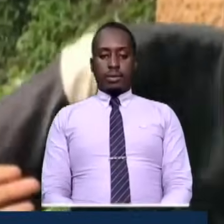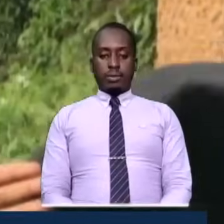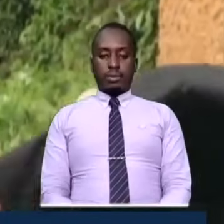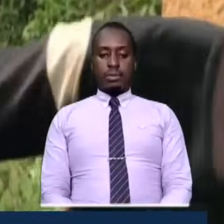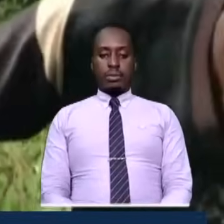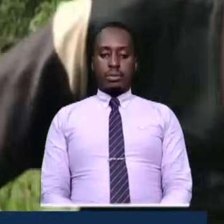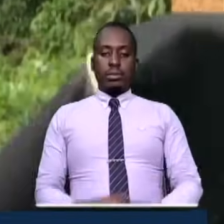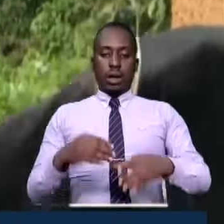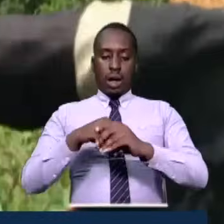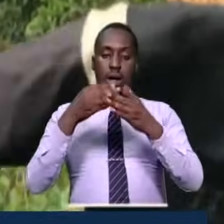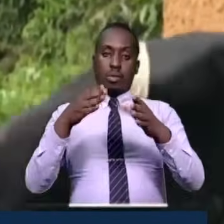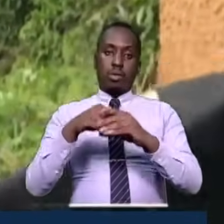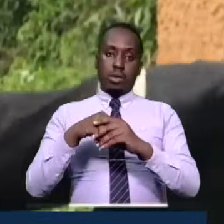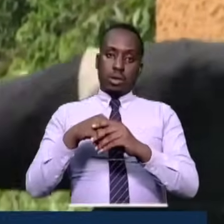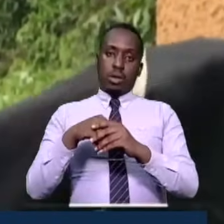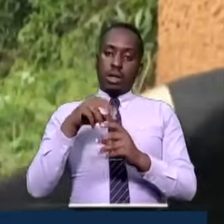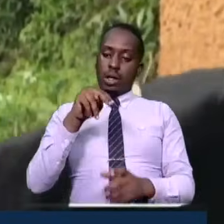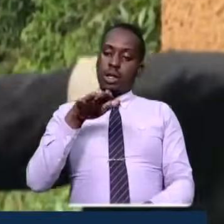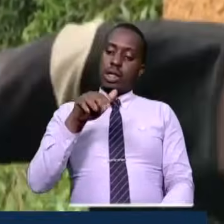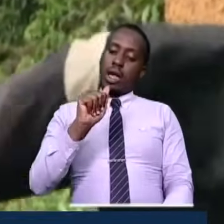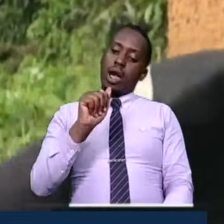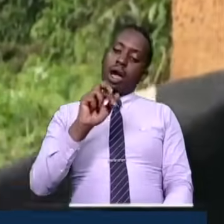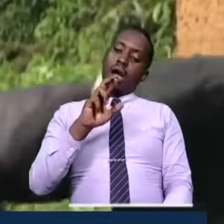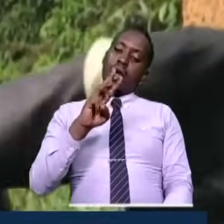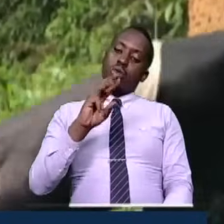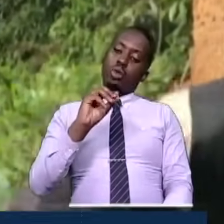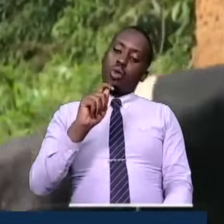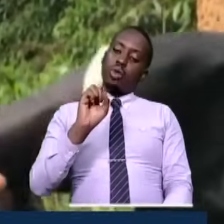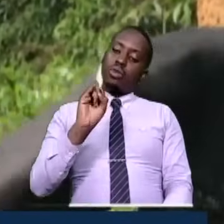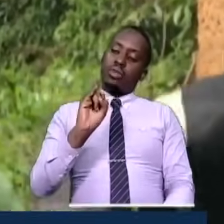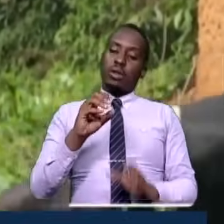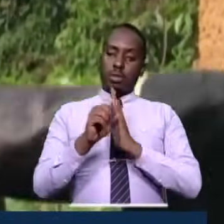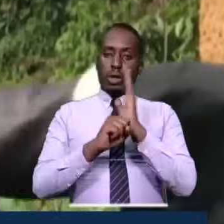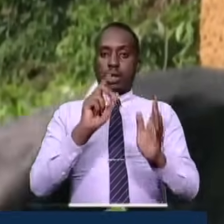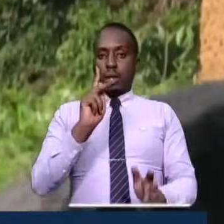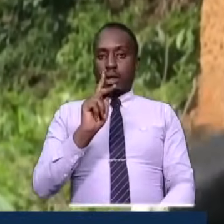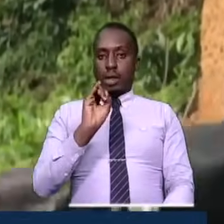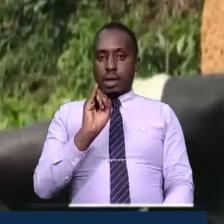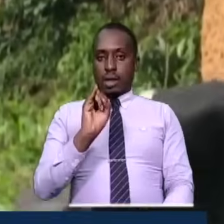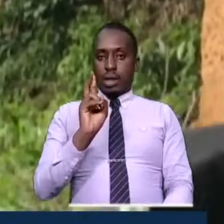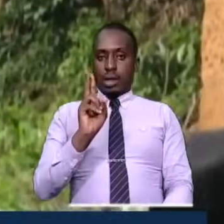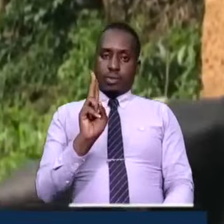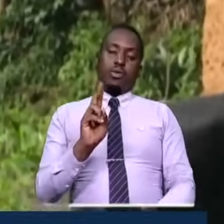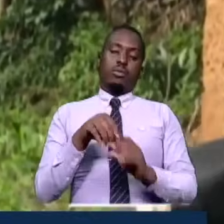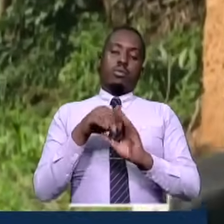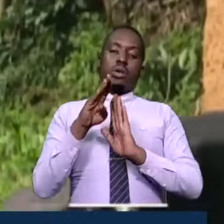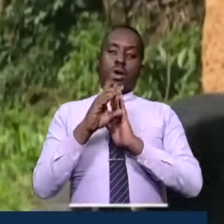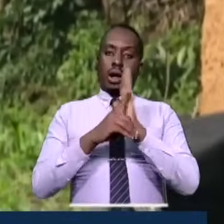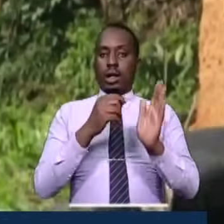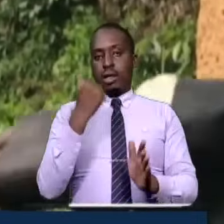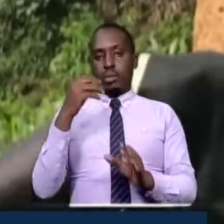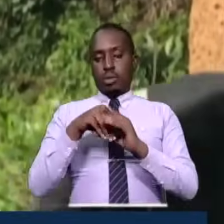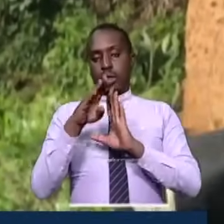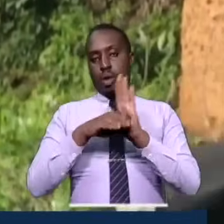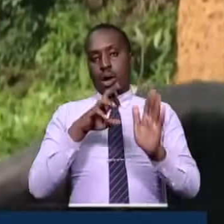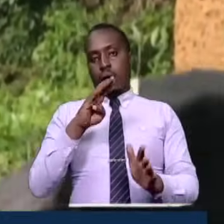mu rusisiro rwa Nyarugotsi mu murenge wa Kivu mu karere ka Nyaruguru turi muri gahunda ya RBA hafi